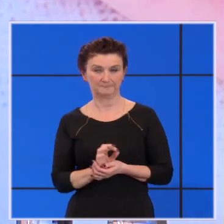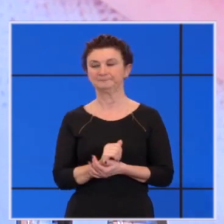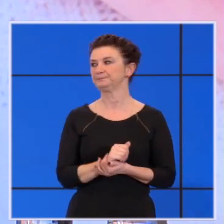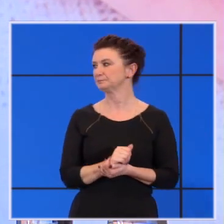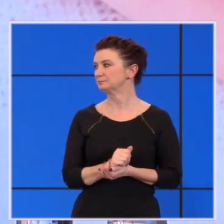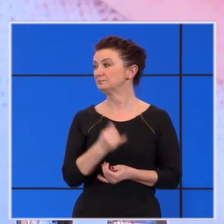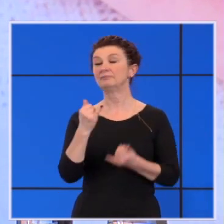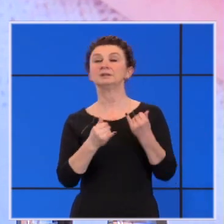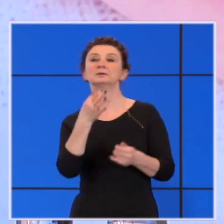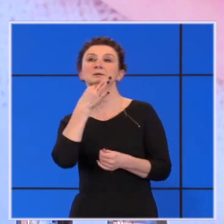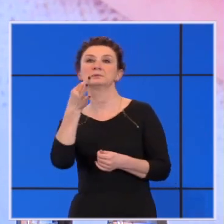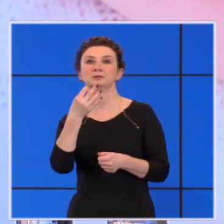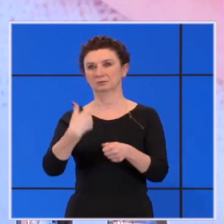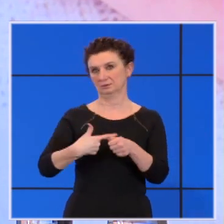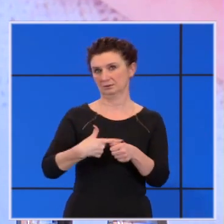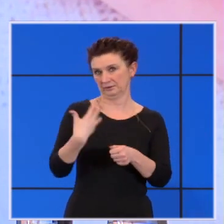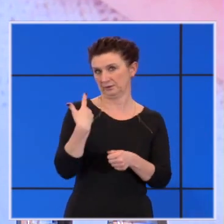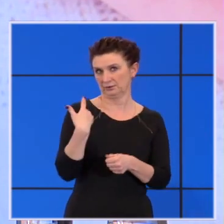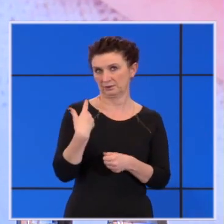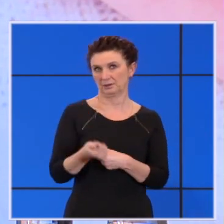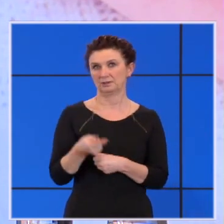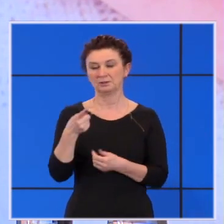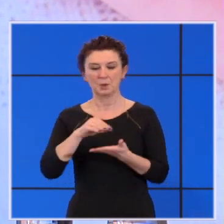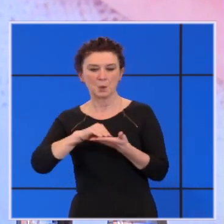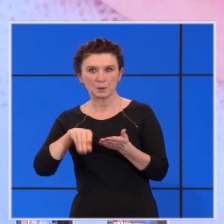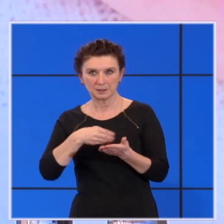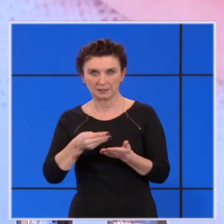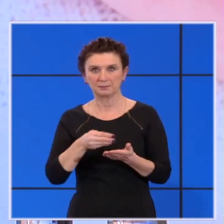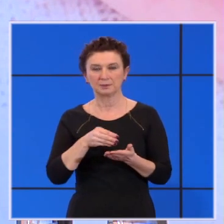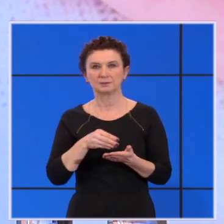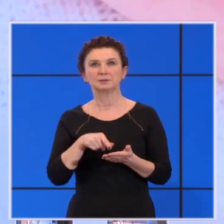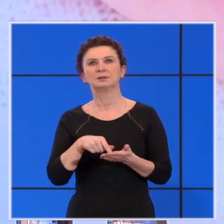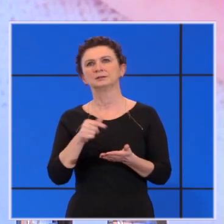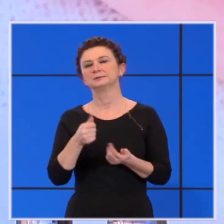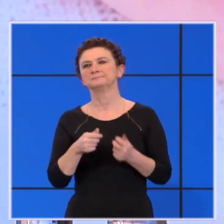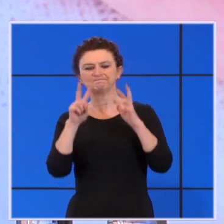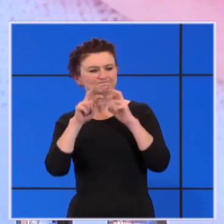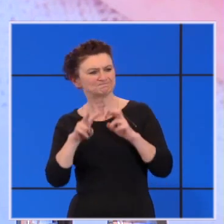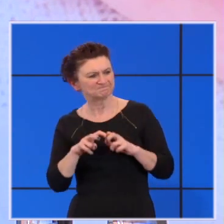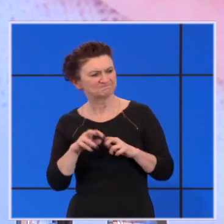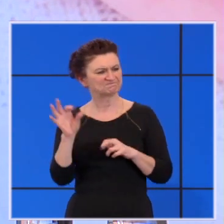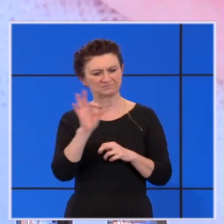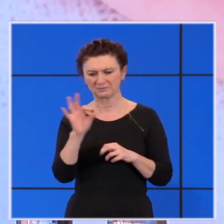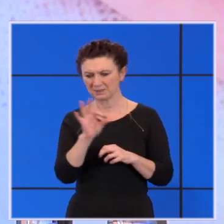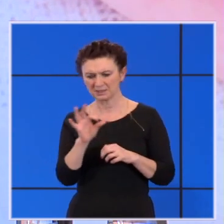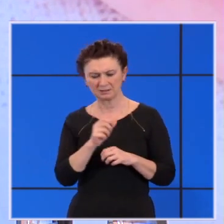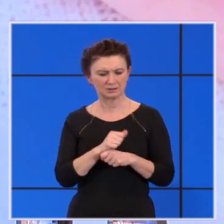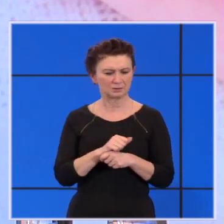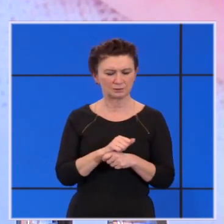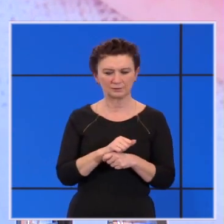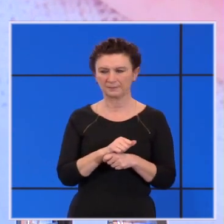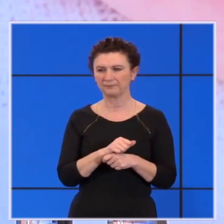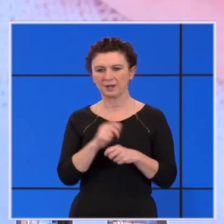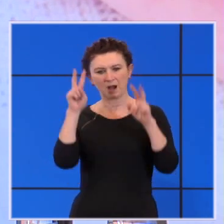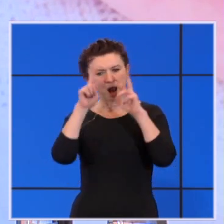lat, to ten zapis powstał w oparciu o takie założenie i analizy eksperckie, które analizują okres